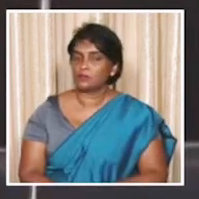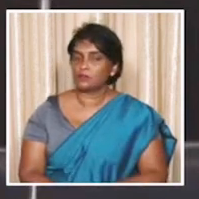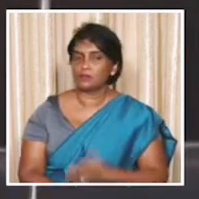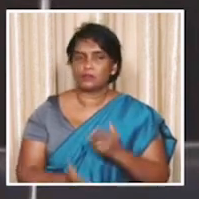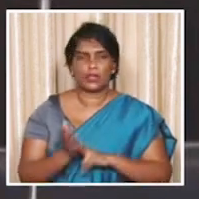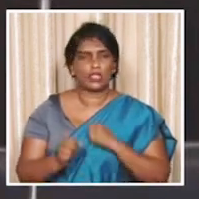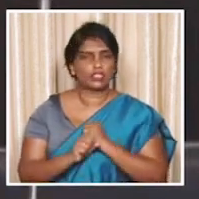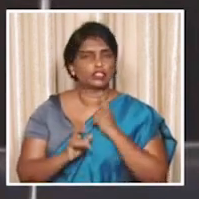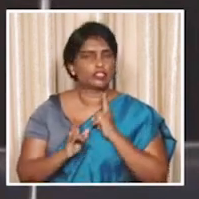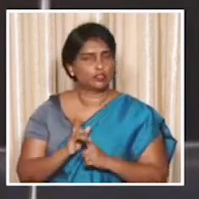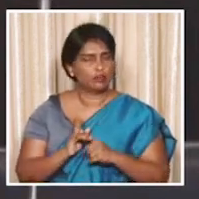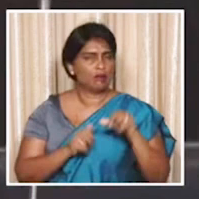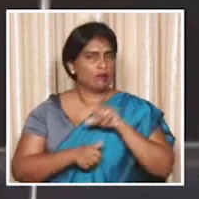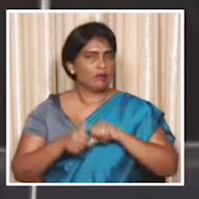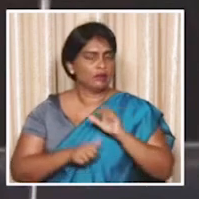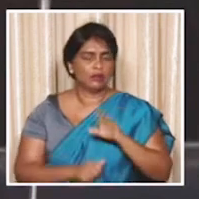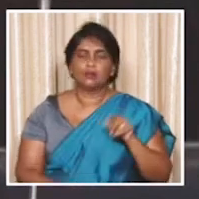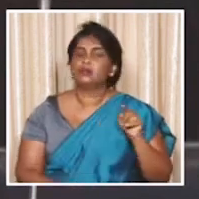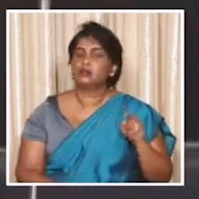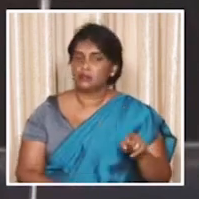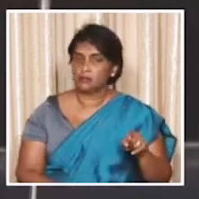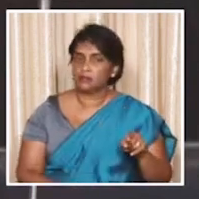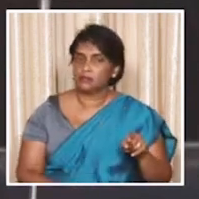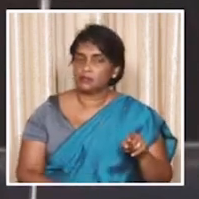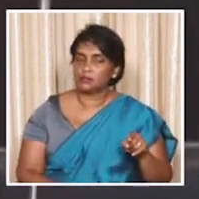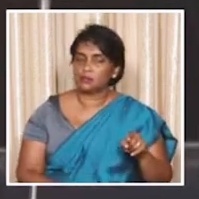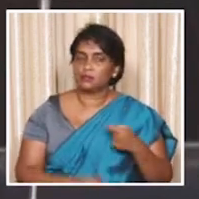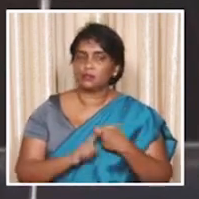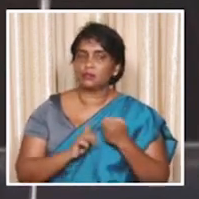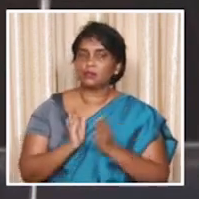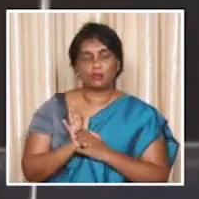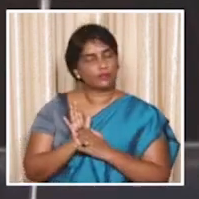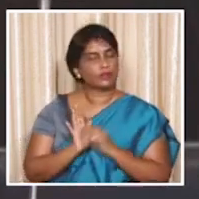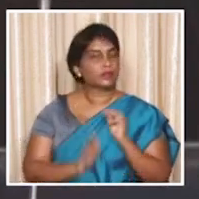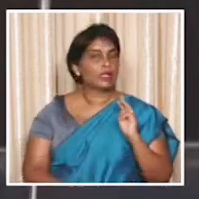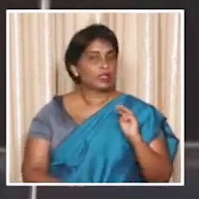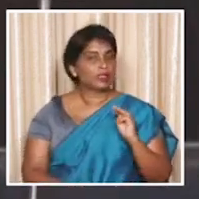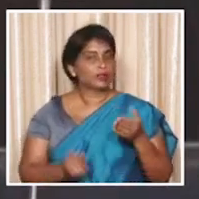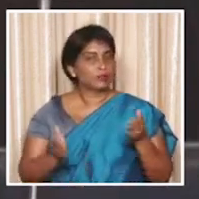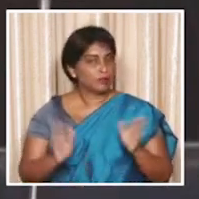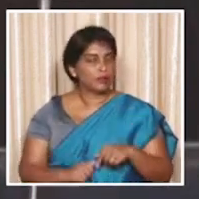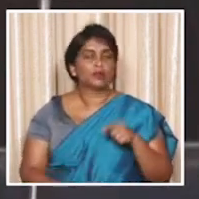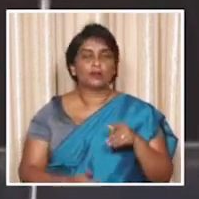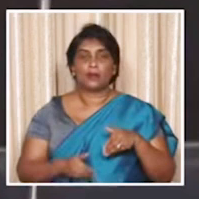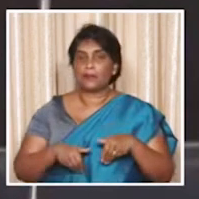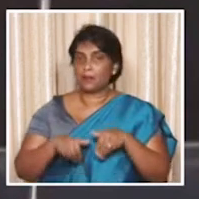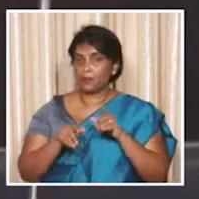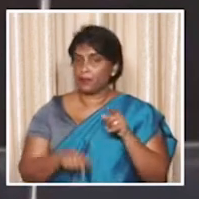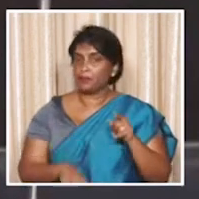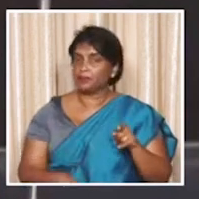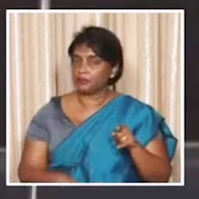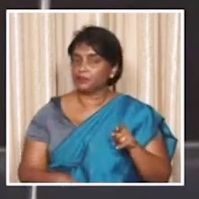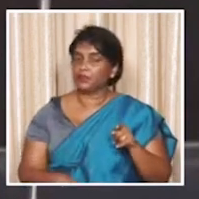வழக்கு போட்டார்கள் அதன் பிறகு இடைநடுவிலே ஒரு 30 கிலோமீட்டர் இன்னும் போடப்படாமல் இருக்கிறது பந்துல குணவர்தன் அமைச்சர் அவர்கள் இந்த